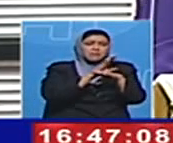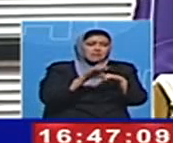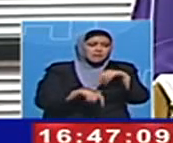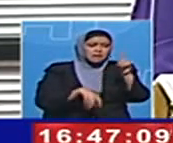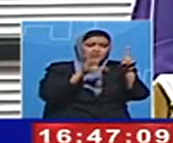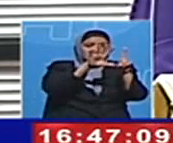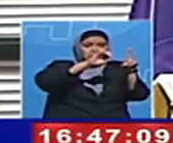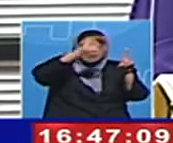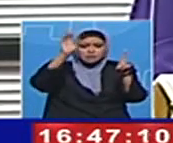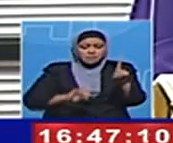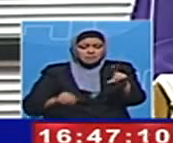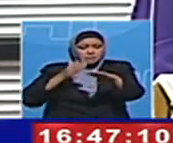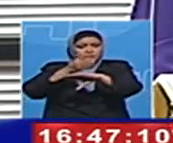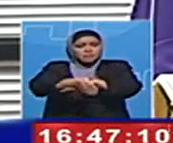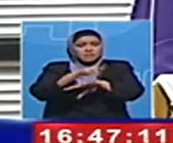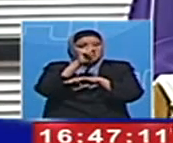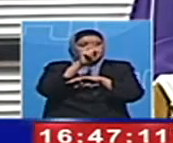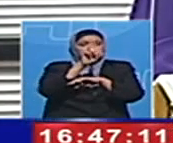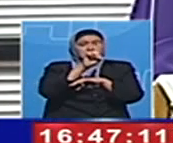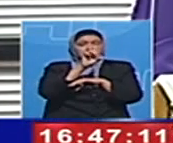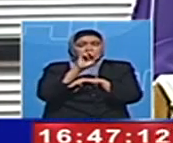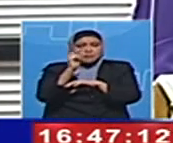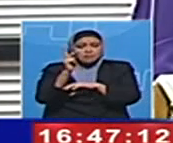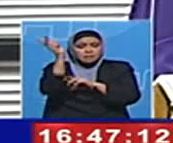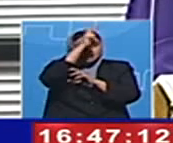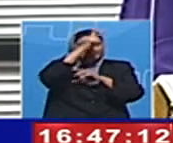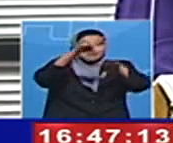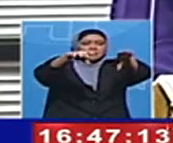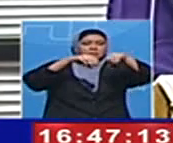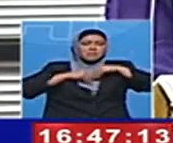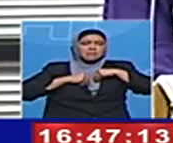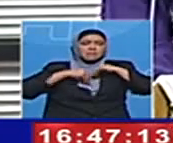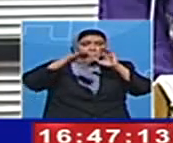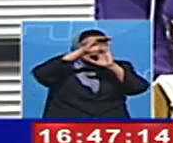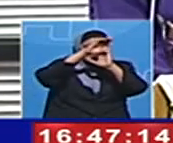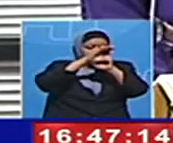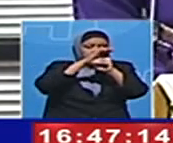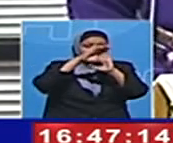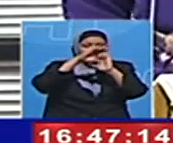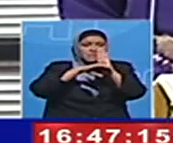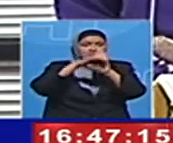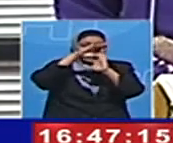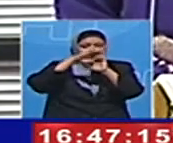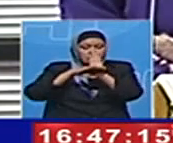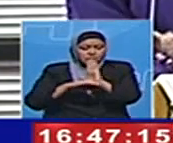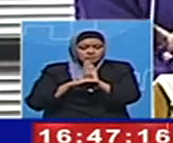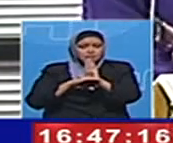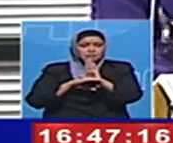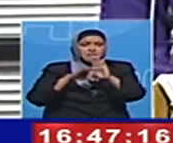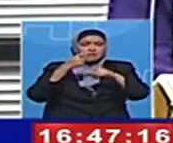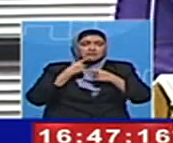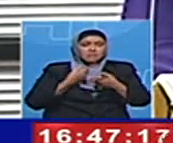150% melebihi kdnk kerajaan telah menerima secara prinsipnya perjanjian perkongsian transpasifik